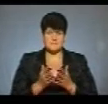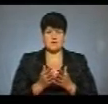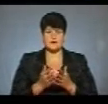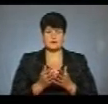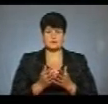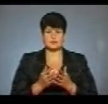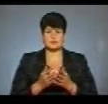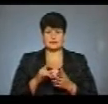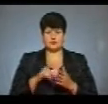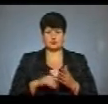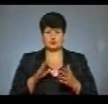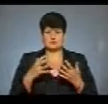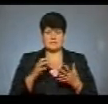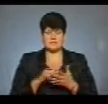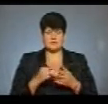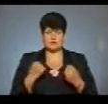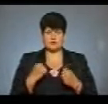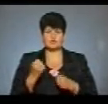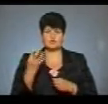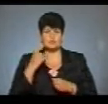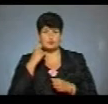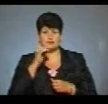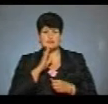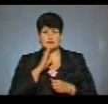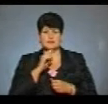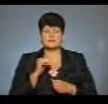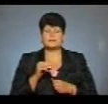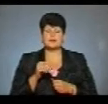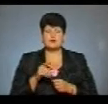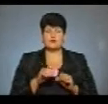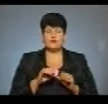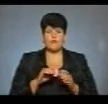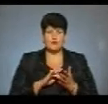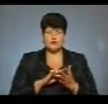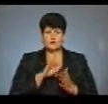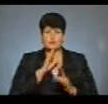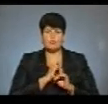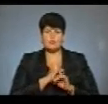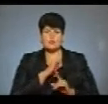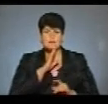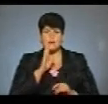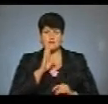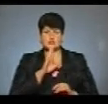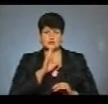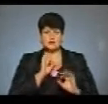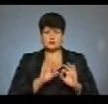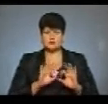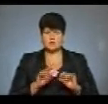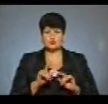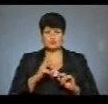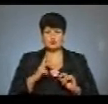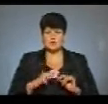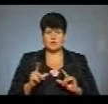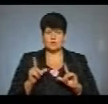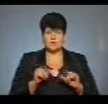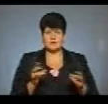займатися там спортом. 14-річна Тетяна Горобець із Заліщиків. У подорож дівчину проводить мама. Жінка розповідає, щоб дочка